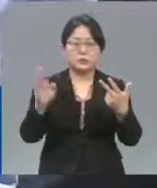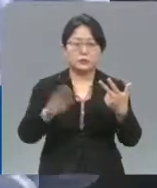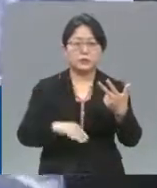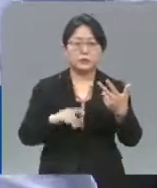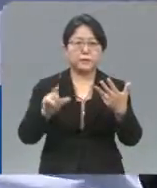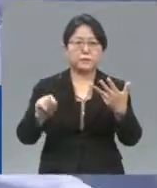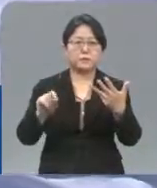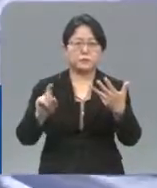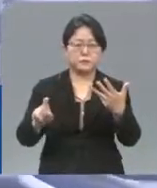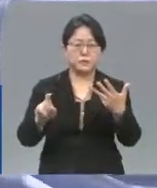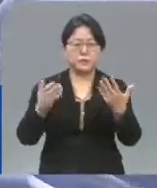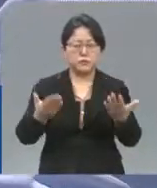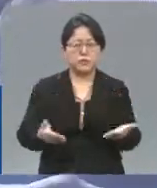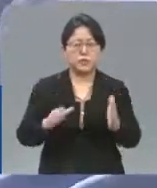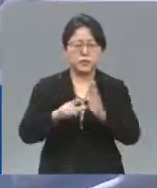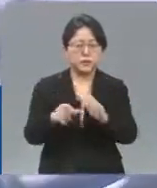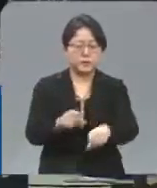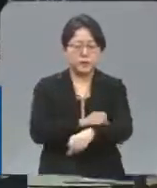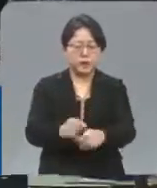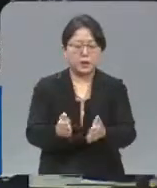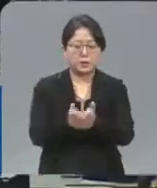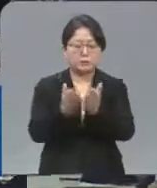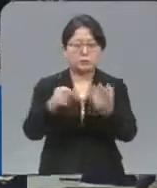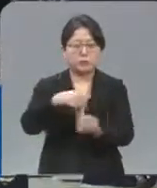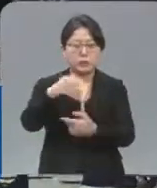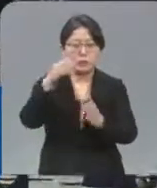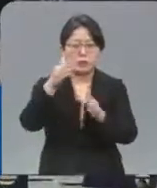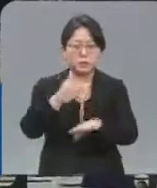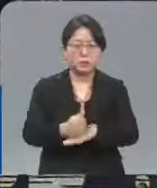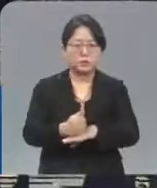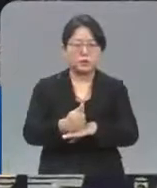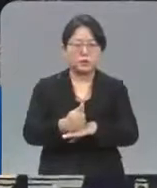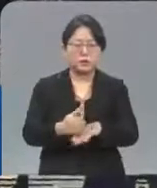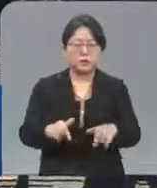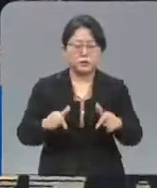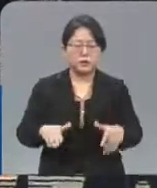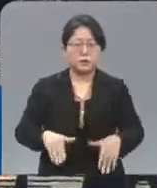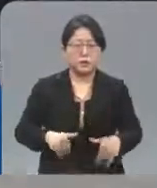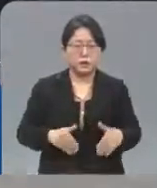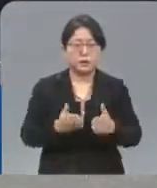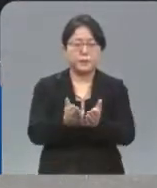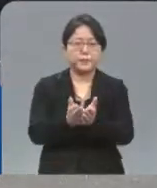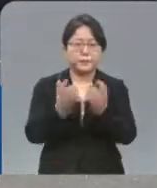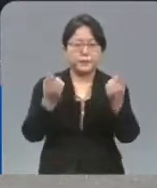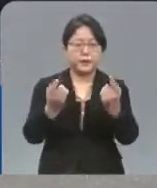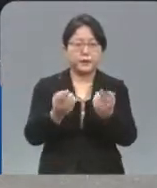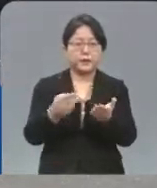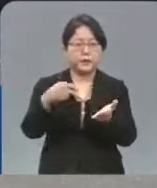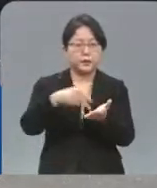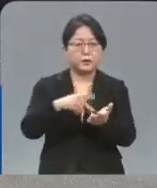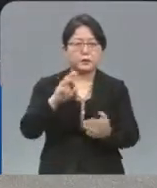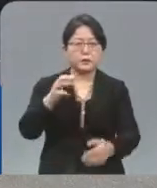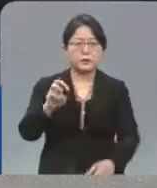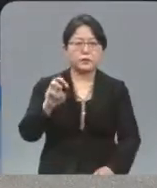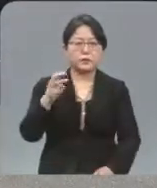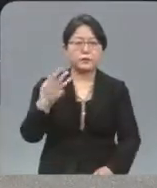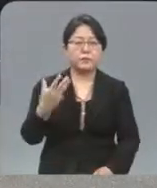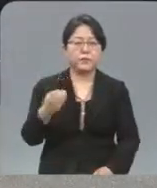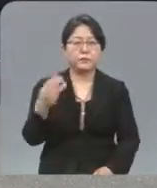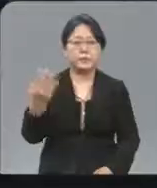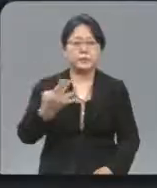10일까지 하계 휴가철 특별 수송 기간을 운영한 결과 서남의 여객선 이용객은 모두 38만 4천